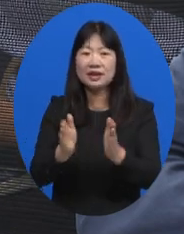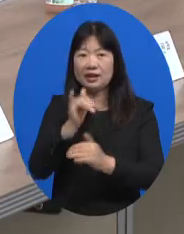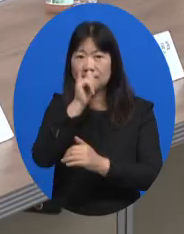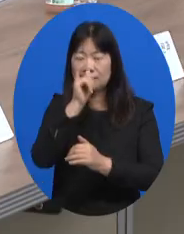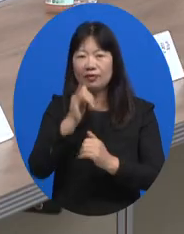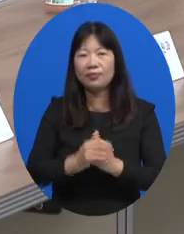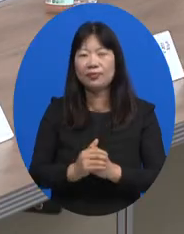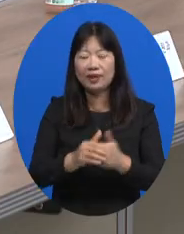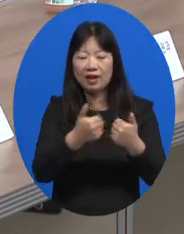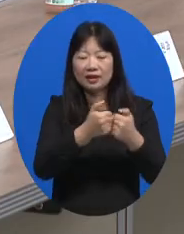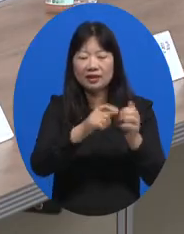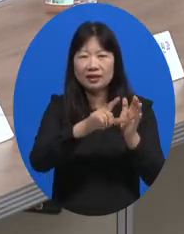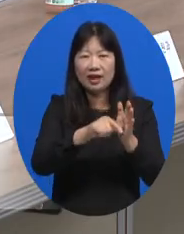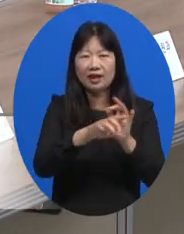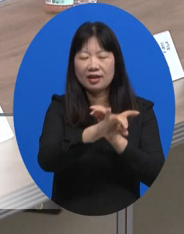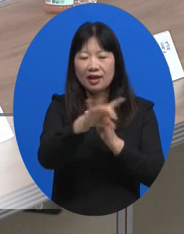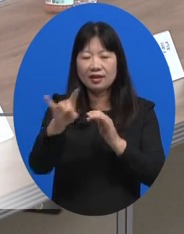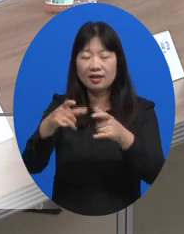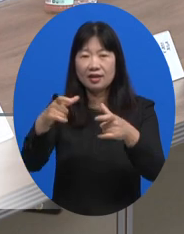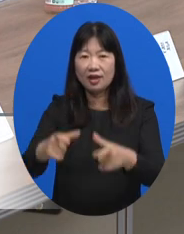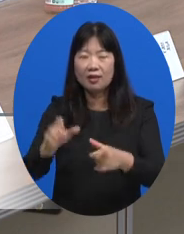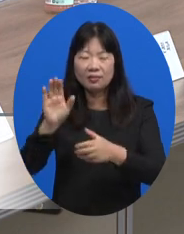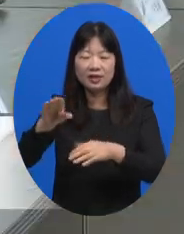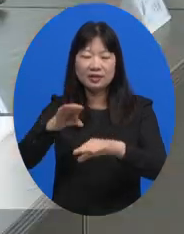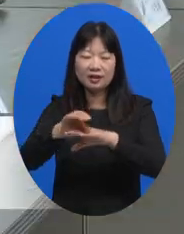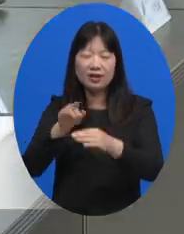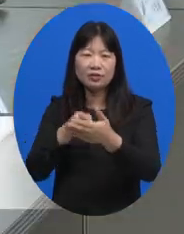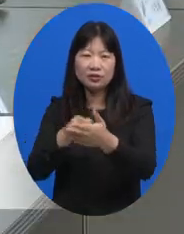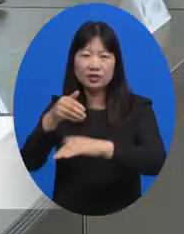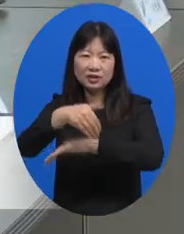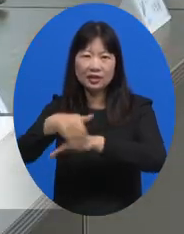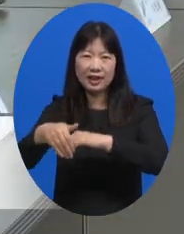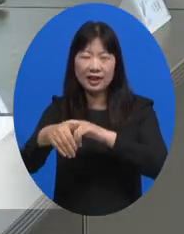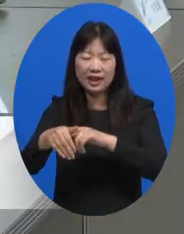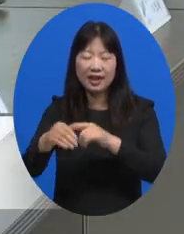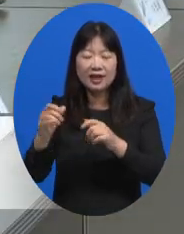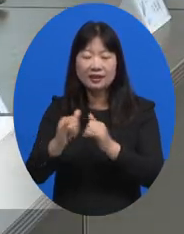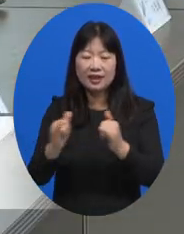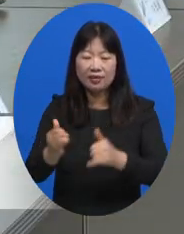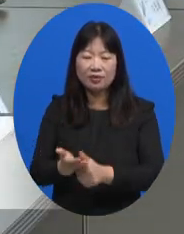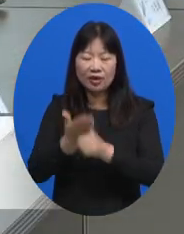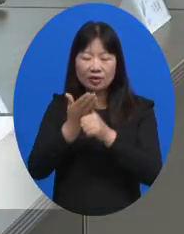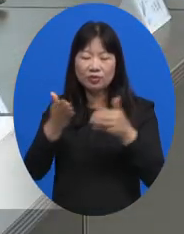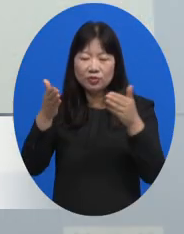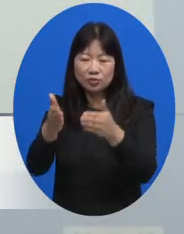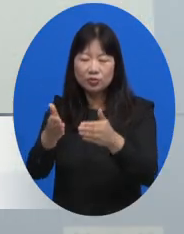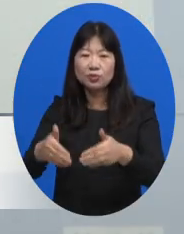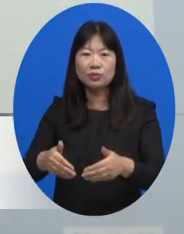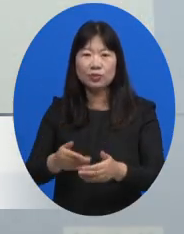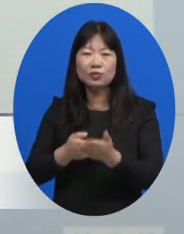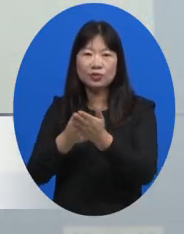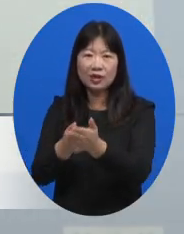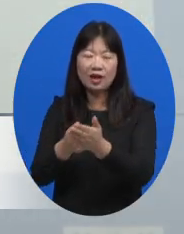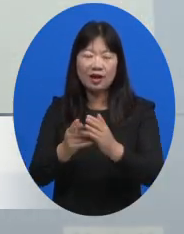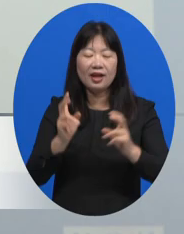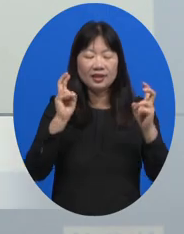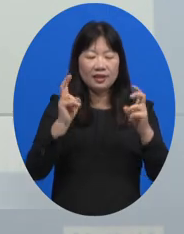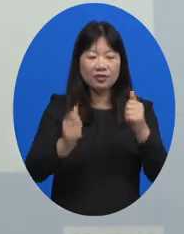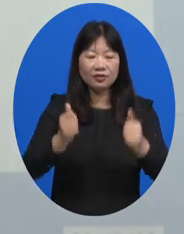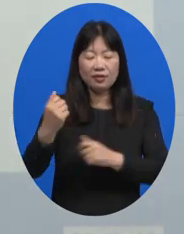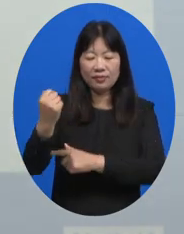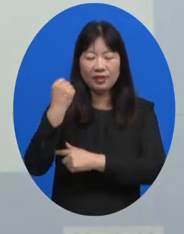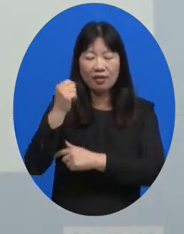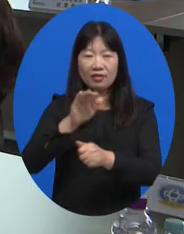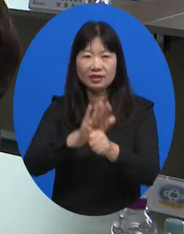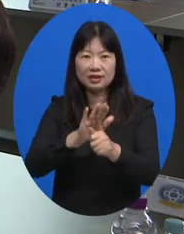걸었습니다. 회의에선 각 시군별 미래차 산업 추진 계획, 인재 양성에도 초점을 맞춰야 한다는 제언, 기업 경쟁력 제고를